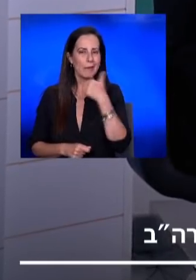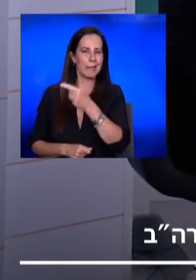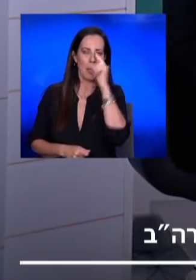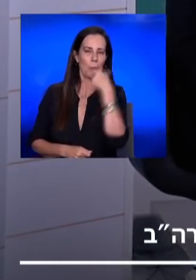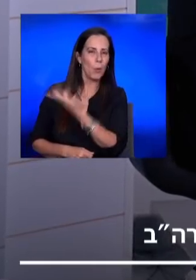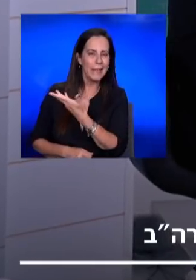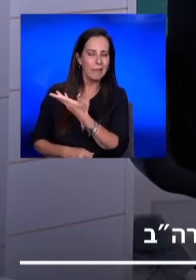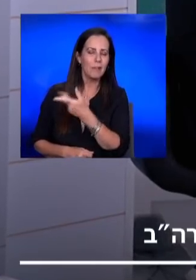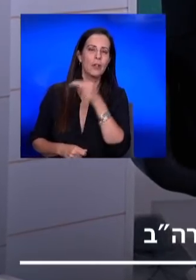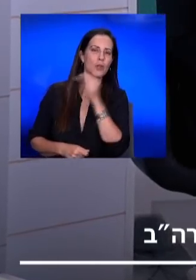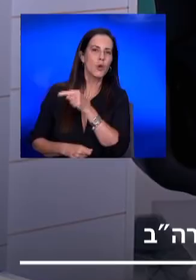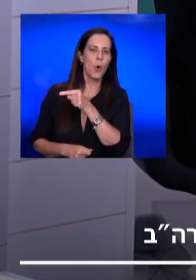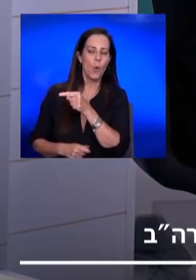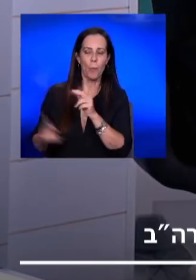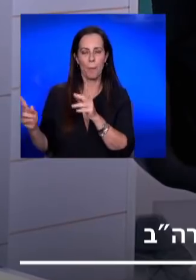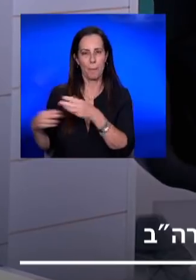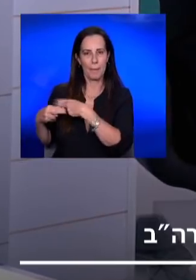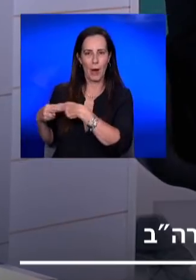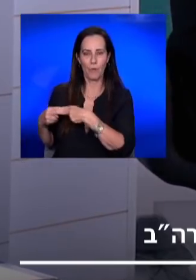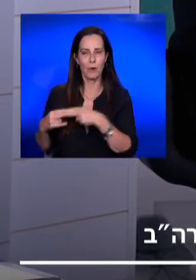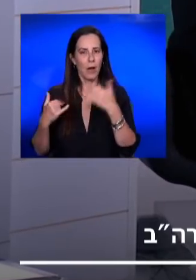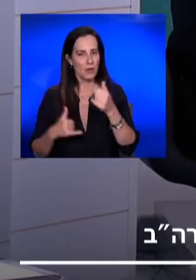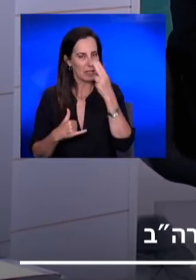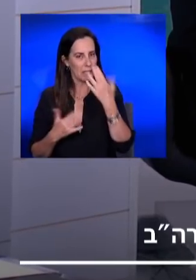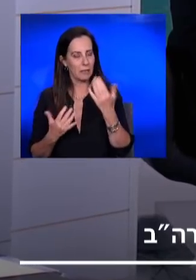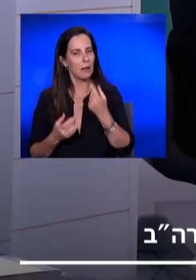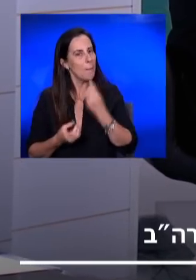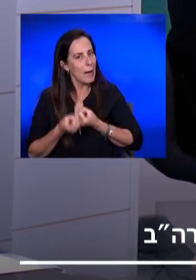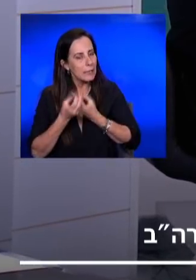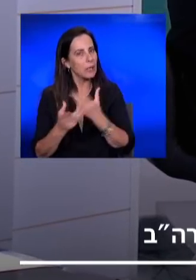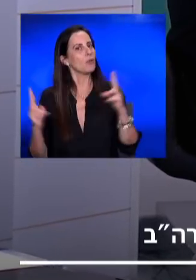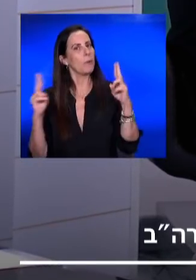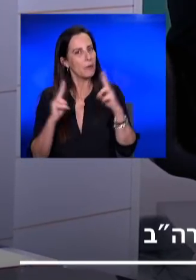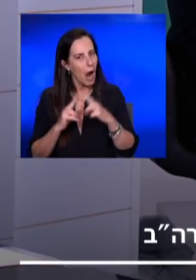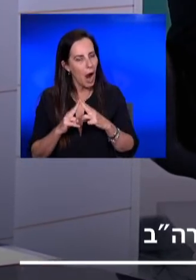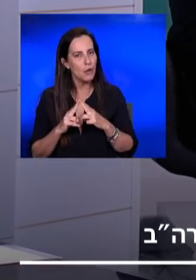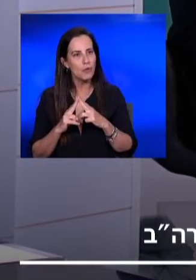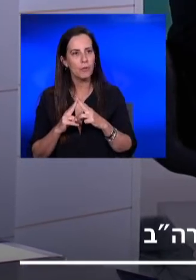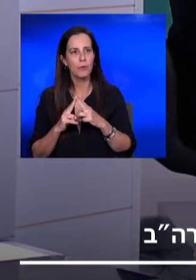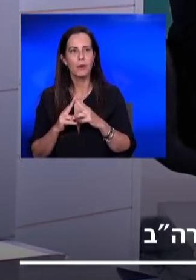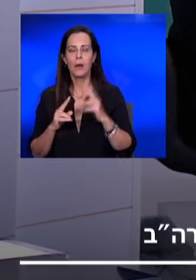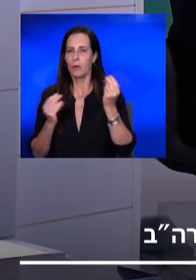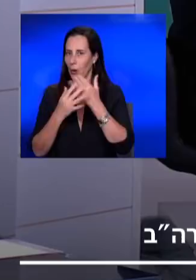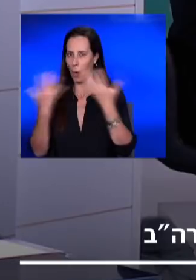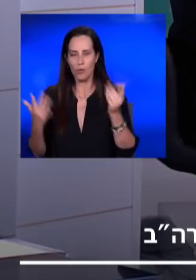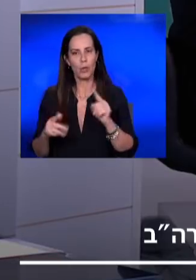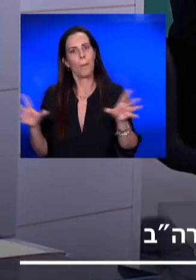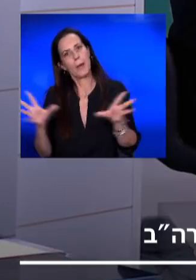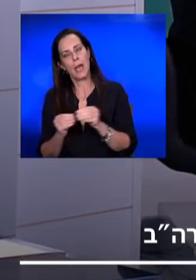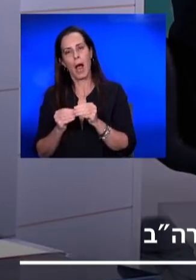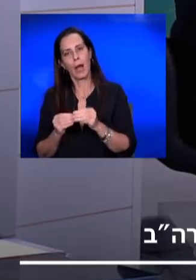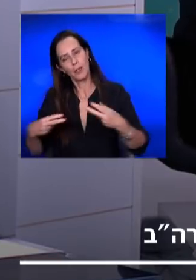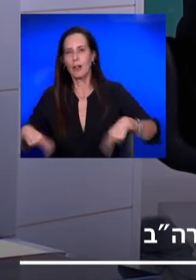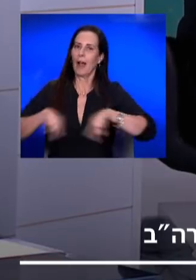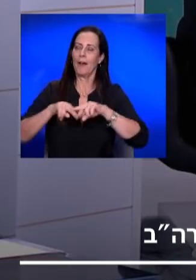הקרדיט על כך שהוא עומד לידו. כלומר, אם ביידן... היה ניסיון לייצר איזשהו מסר של מפגש, הגבולות גזרה ברורים, זה לא שהם עומדים יחד מפויסים